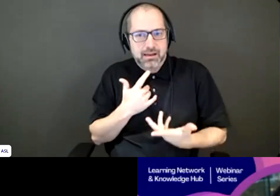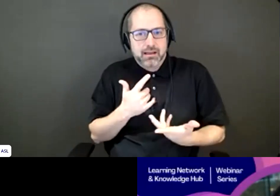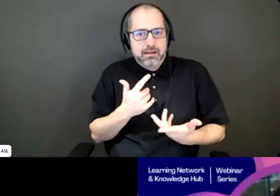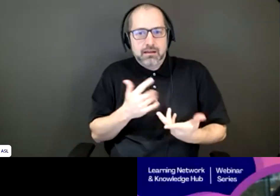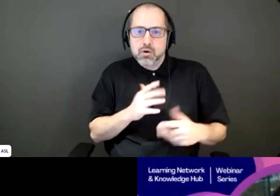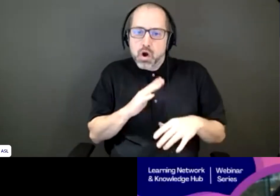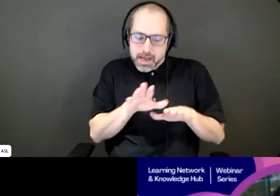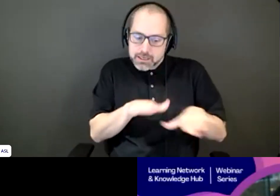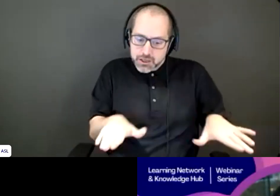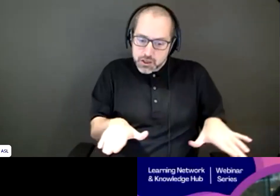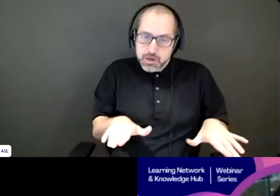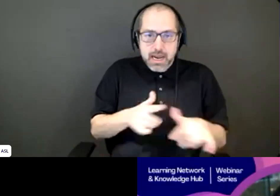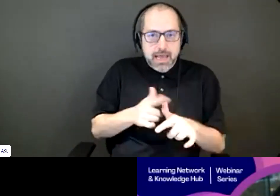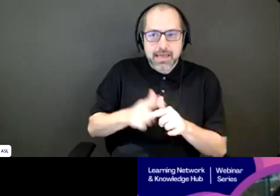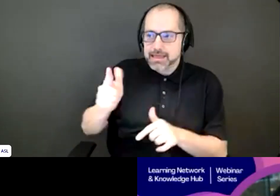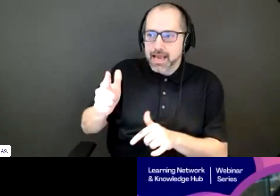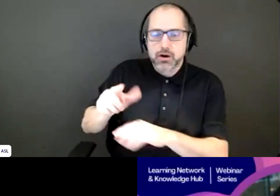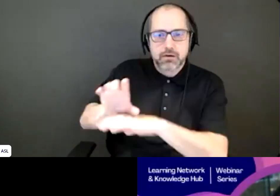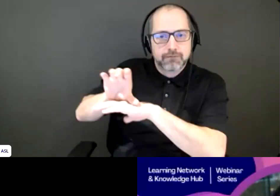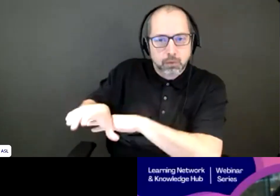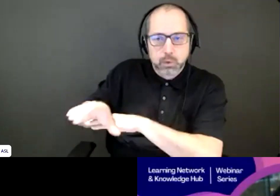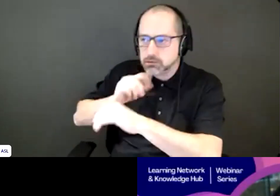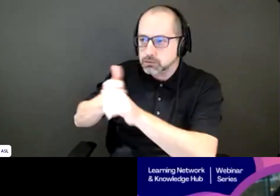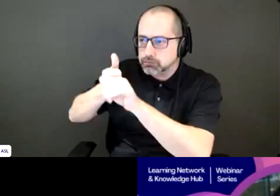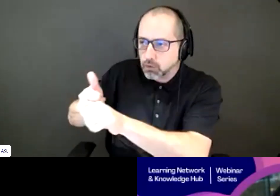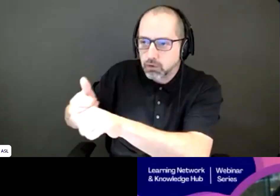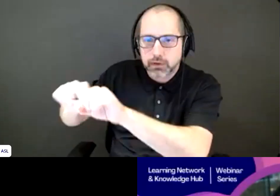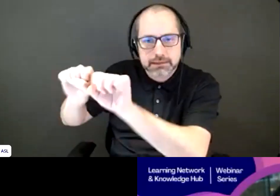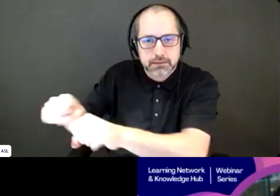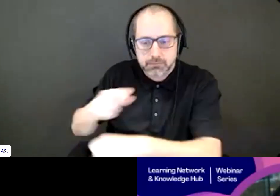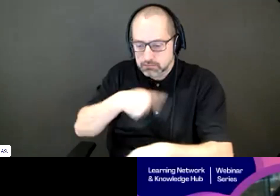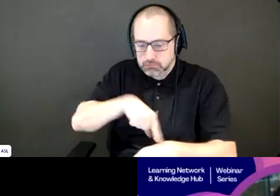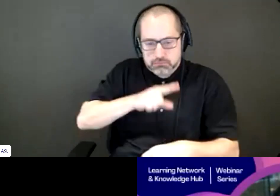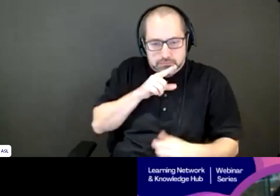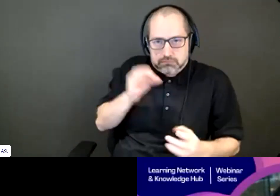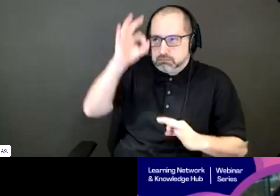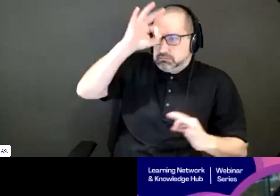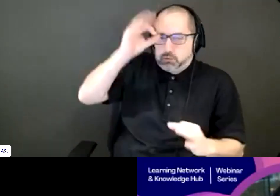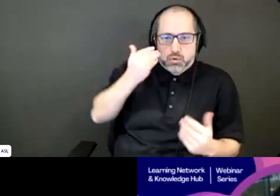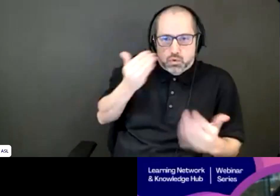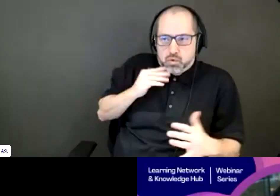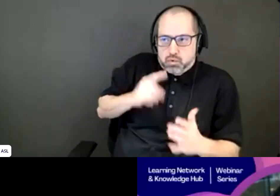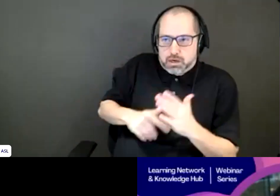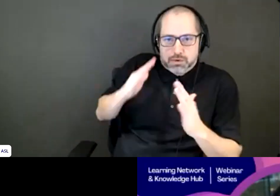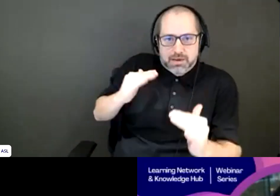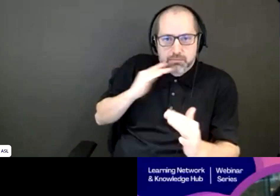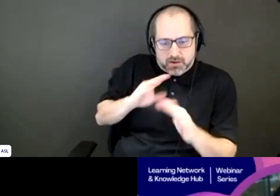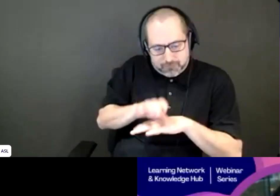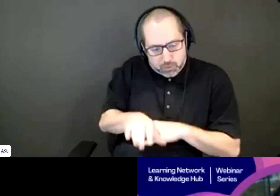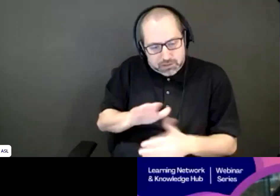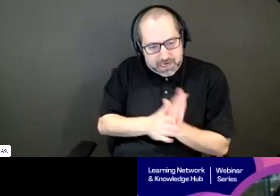ironique que on était traité comme des enfants lorsque c'était le cas mais obligé à se conformer parce qu'on était trop jeune